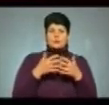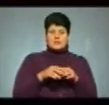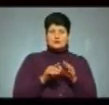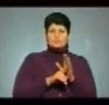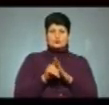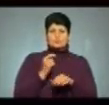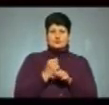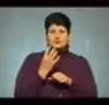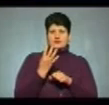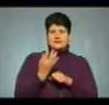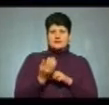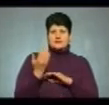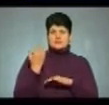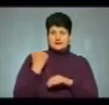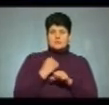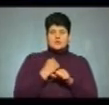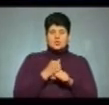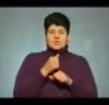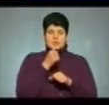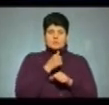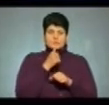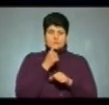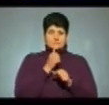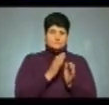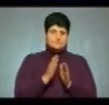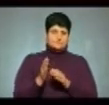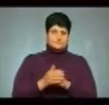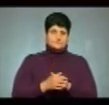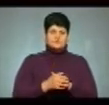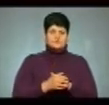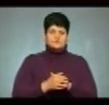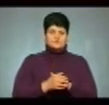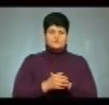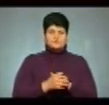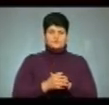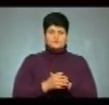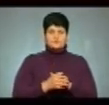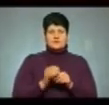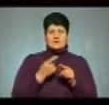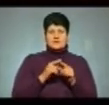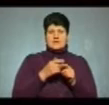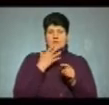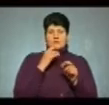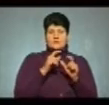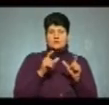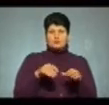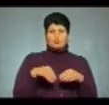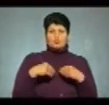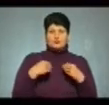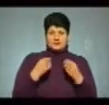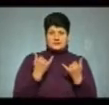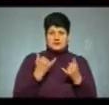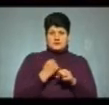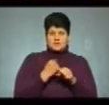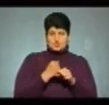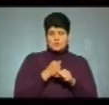тому і працює воно наразі у тестовому режимі. Даний тепловий пункт подає, по-перше, він зараз